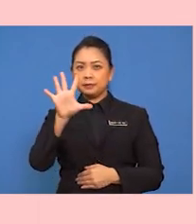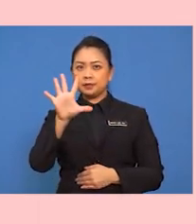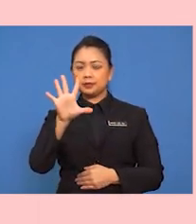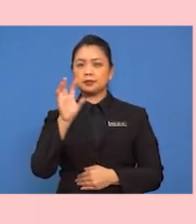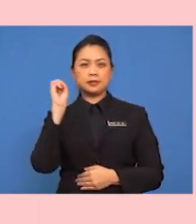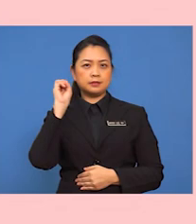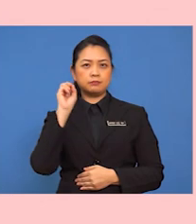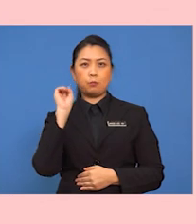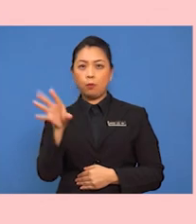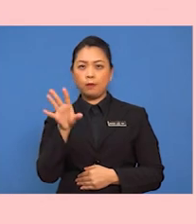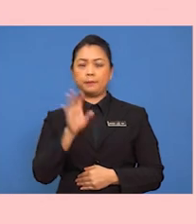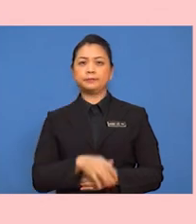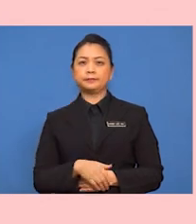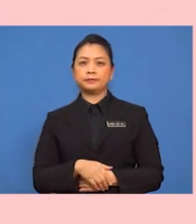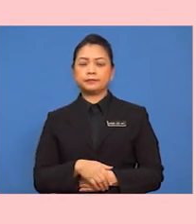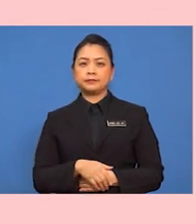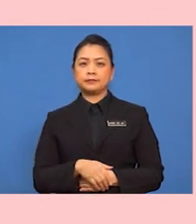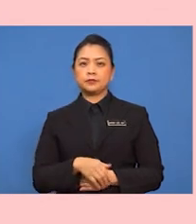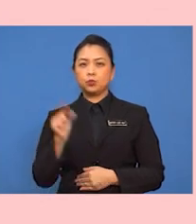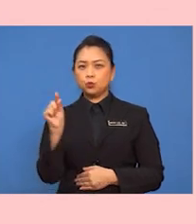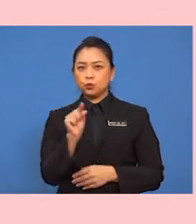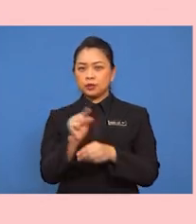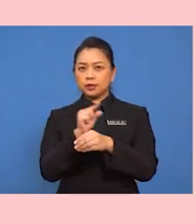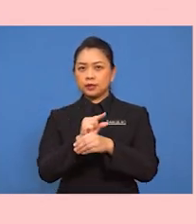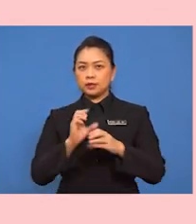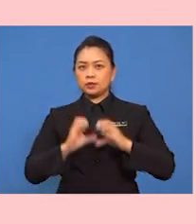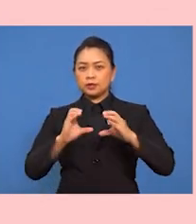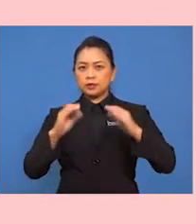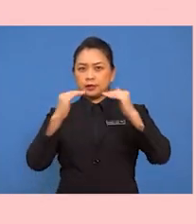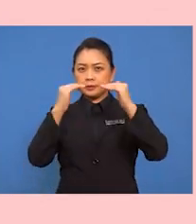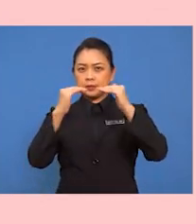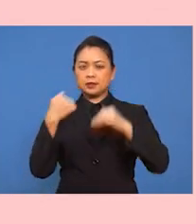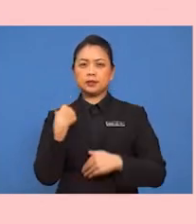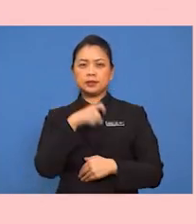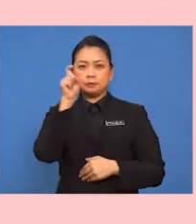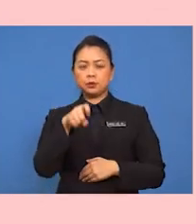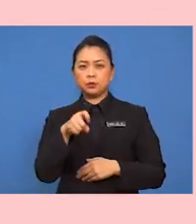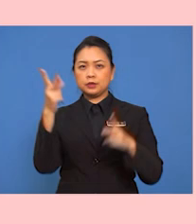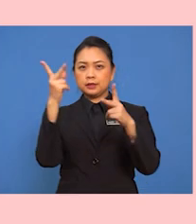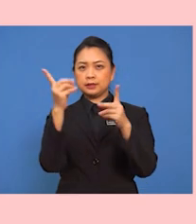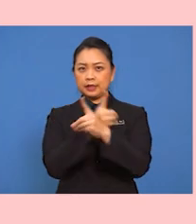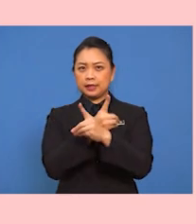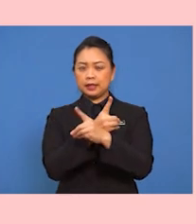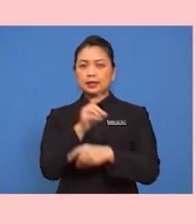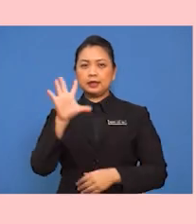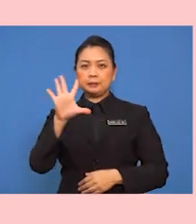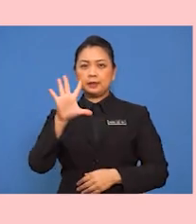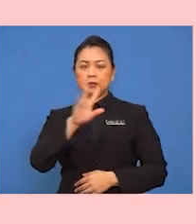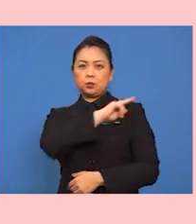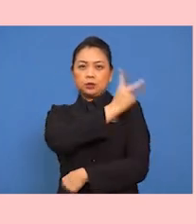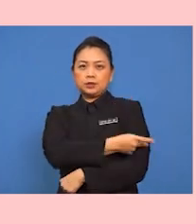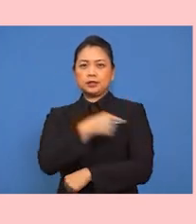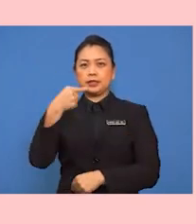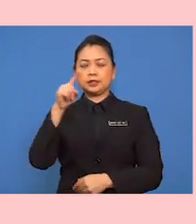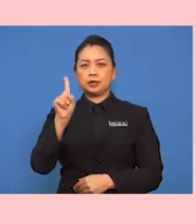Menggunakan konsep keseimbangan, kita perlu darabkan 5 kuasa negatif